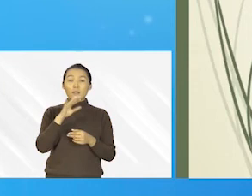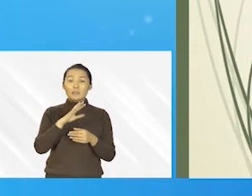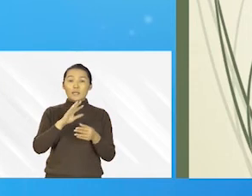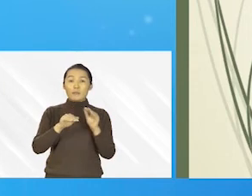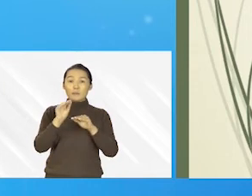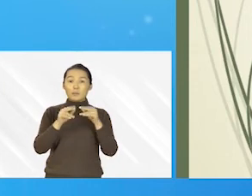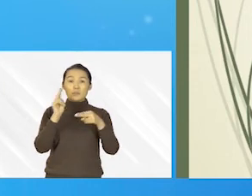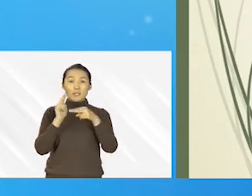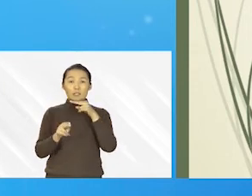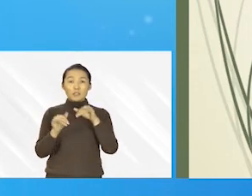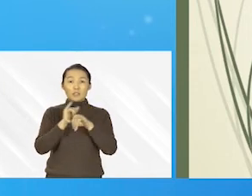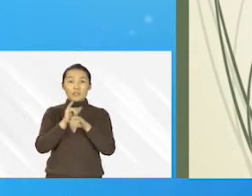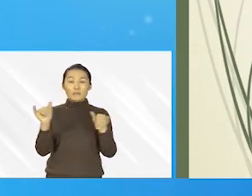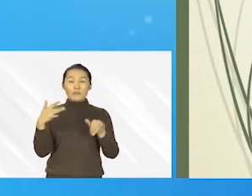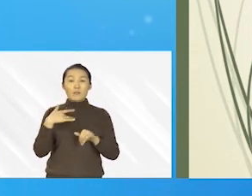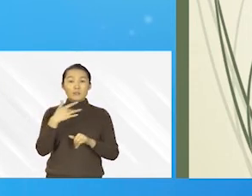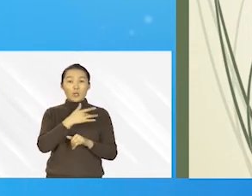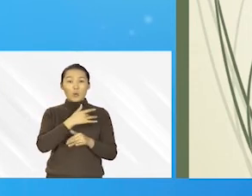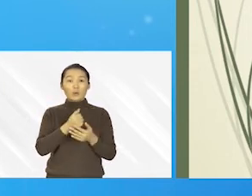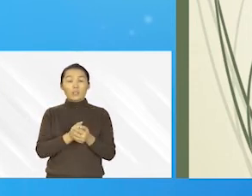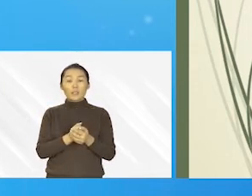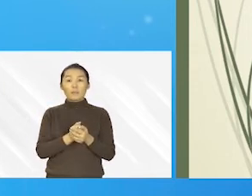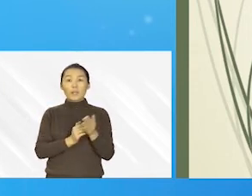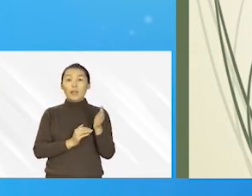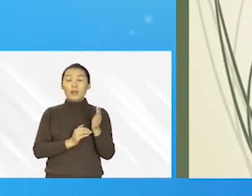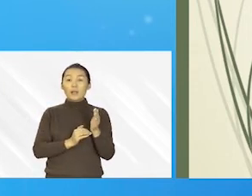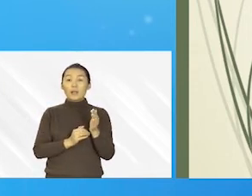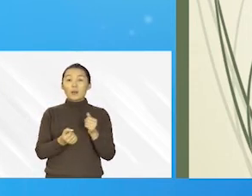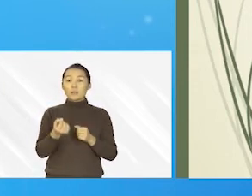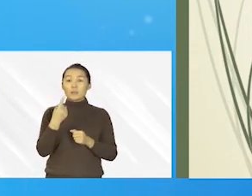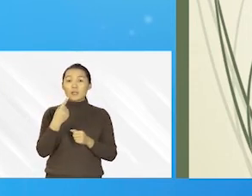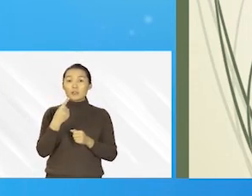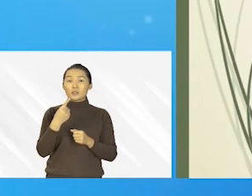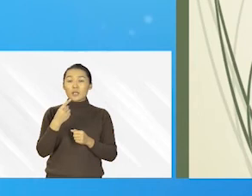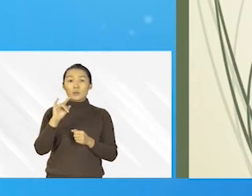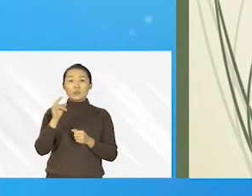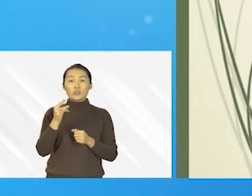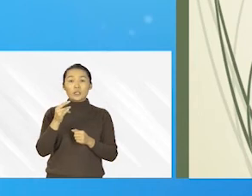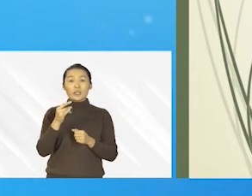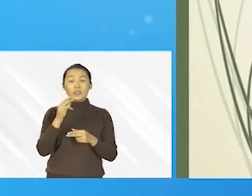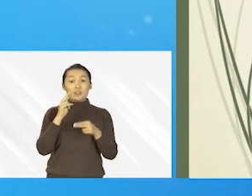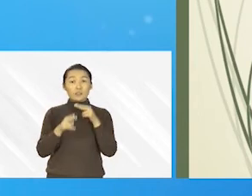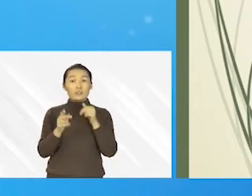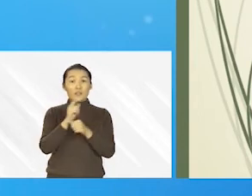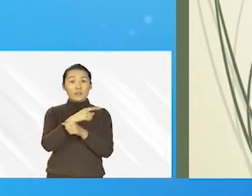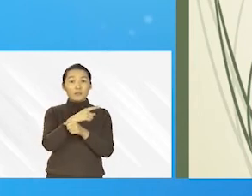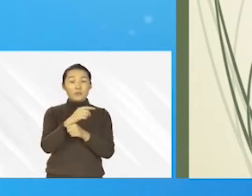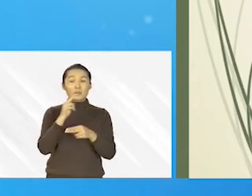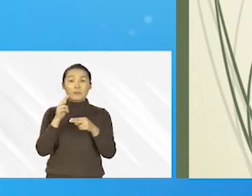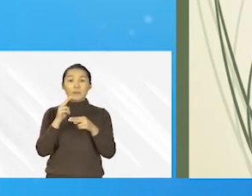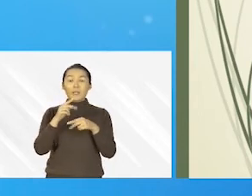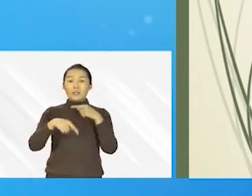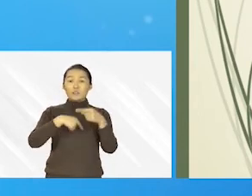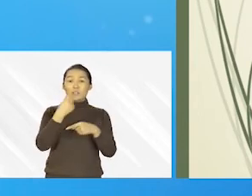конечности, развиваются легкие, зарастают жаберные щели и исчезает хвост. И через 2 месяца